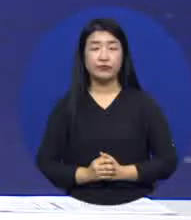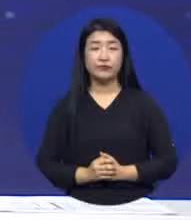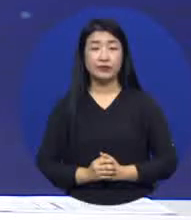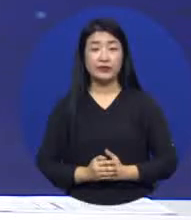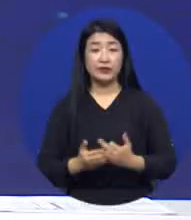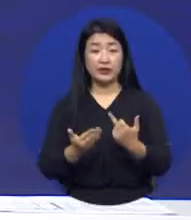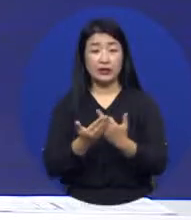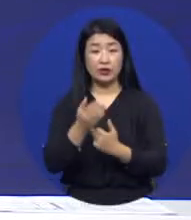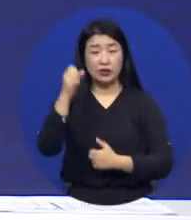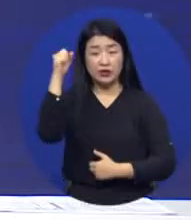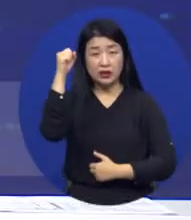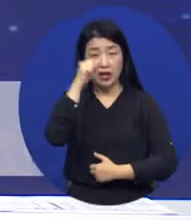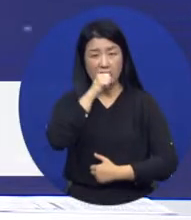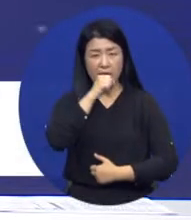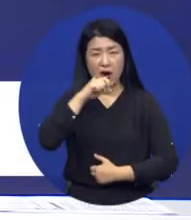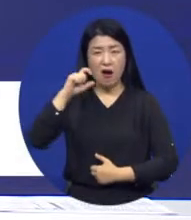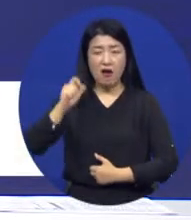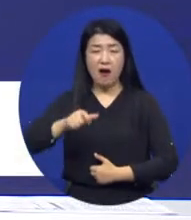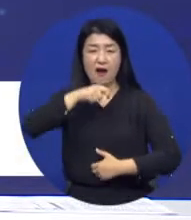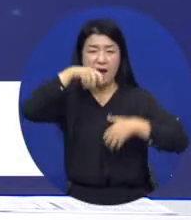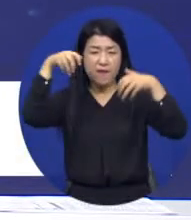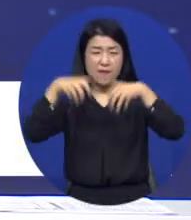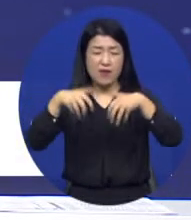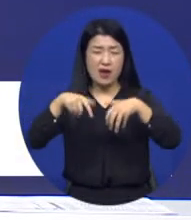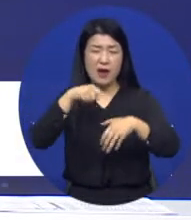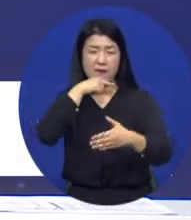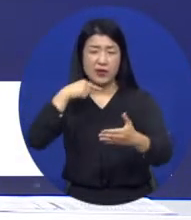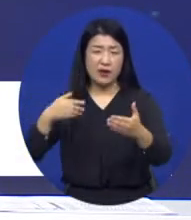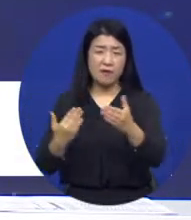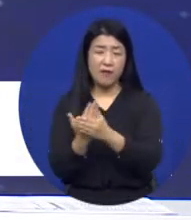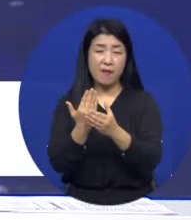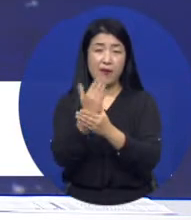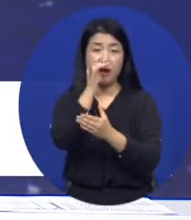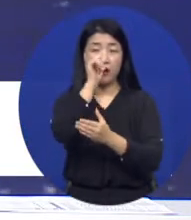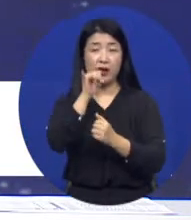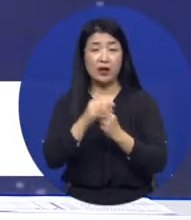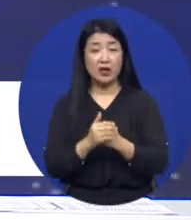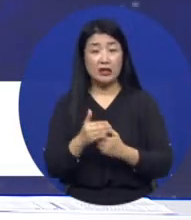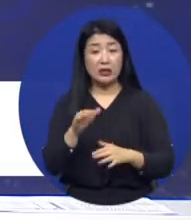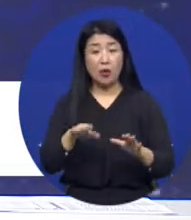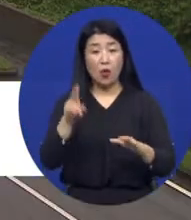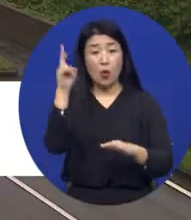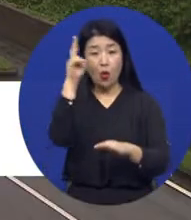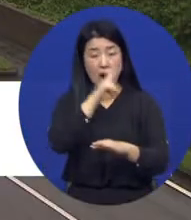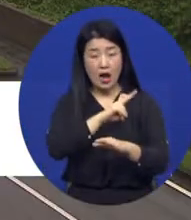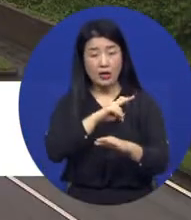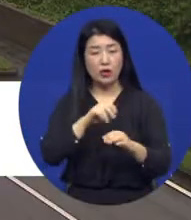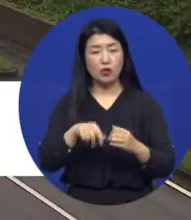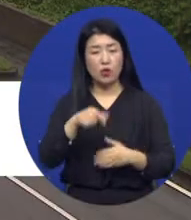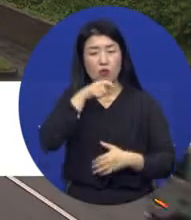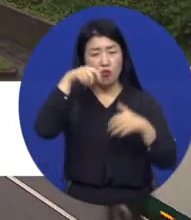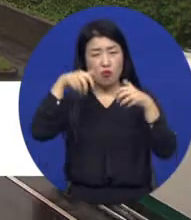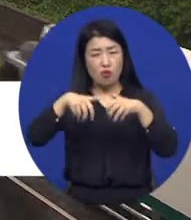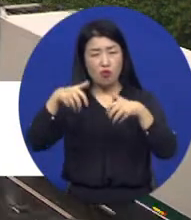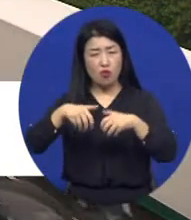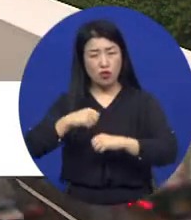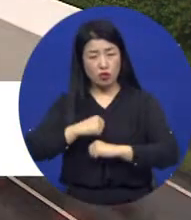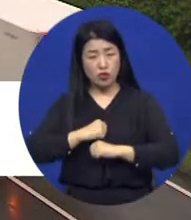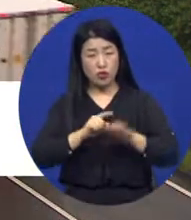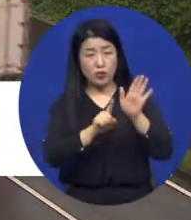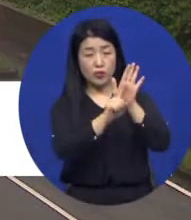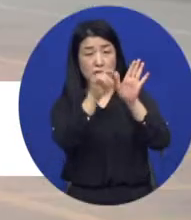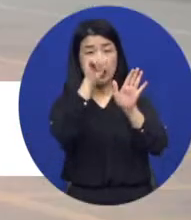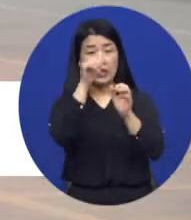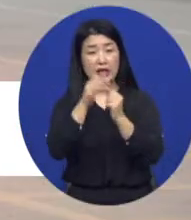제주에 새벽 한때 강한 비가 쏟아지며 피해가 잇따랐습니다 제 준 오늘 오전 한때 호 특보가 발효된 가운데